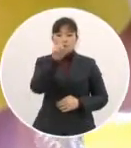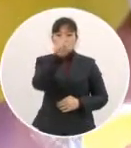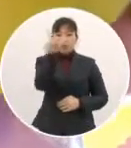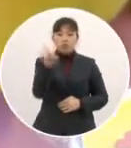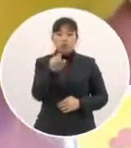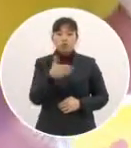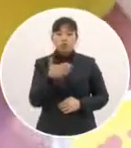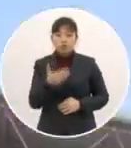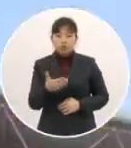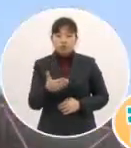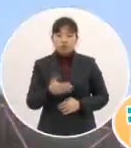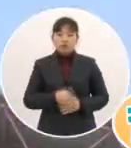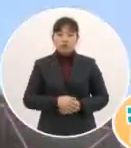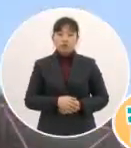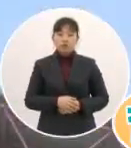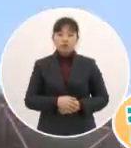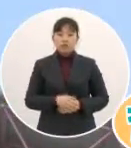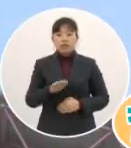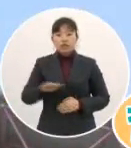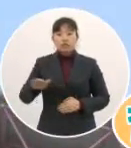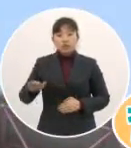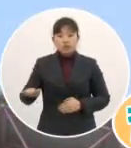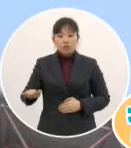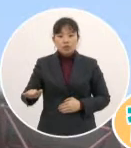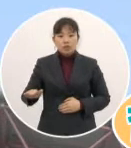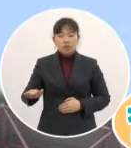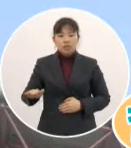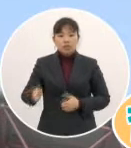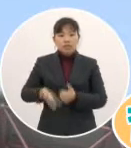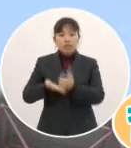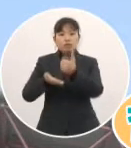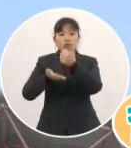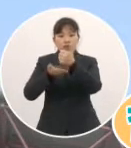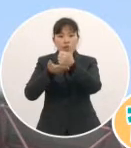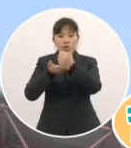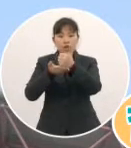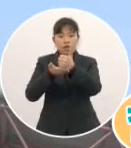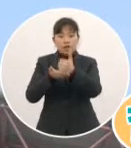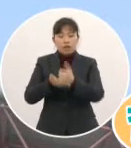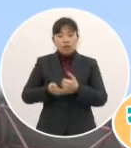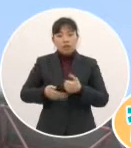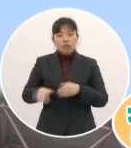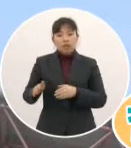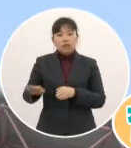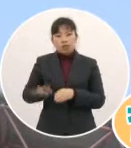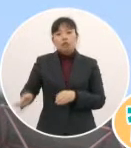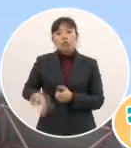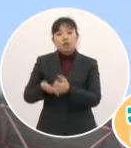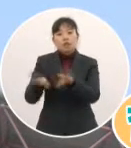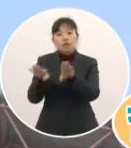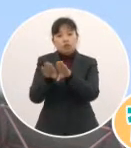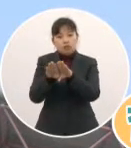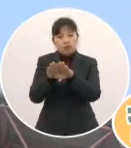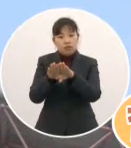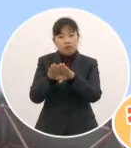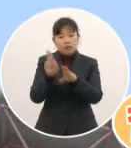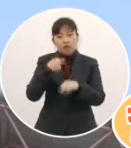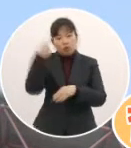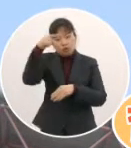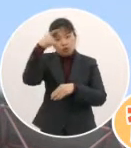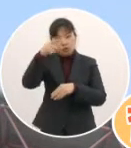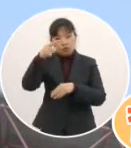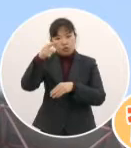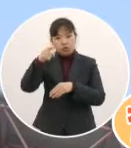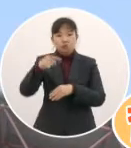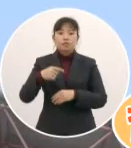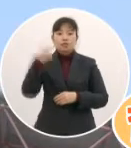11月19日には育児、育成、育休、食育、教育、この